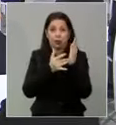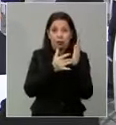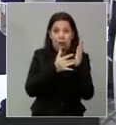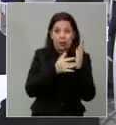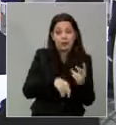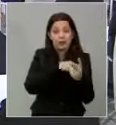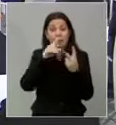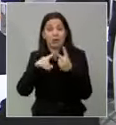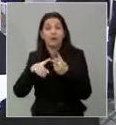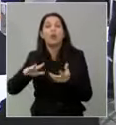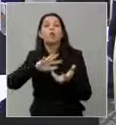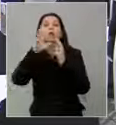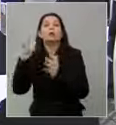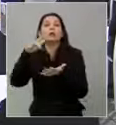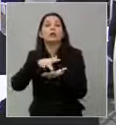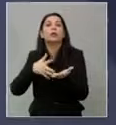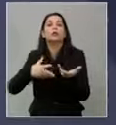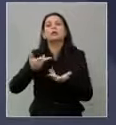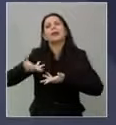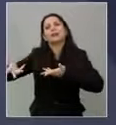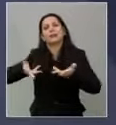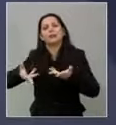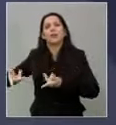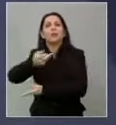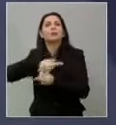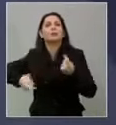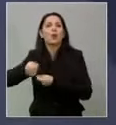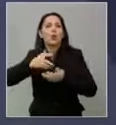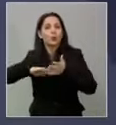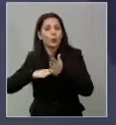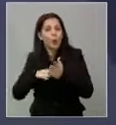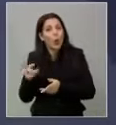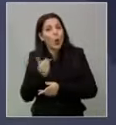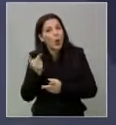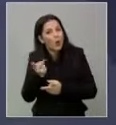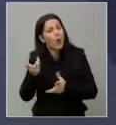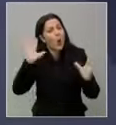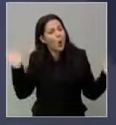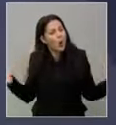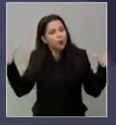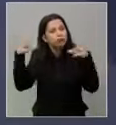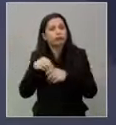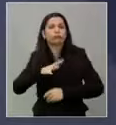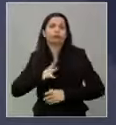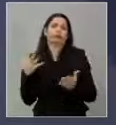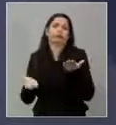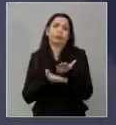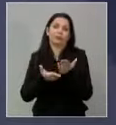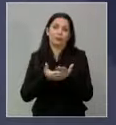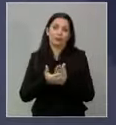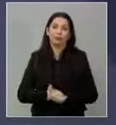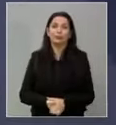Κέντρο Εξυπηρέτησης Επιχειρησιακών Λειτουργιών. Είμαι πολύ χαρούμενος, καθώς βλέπω